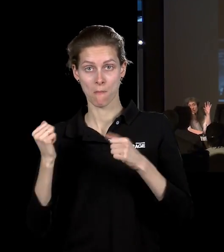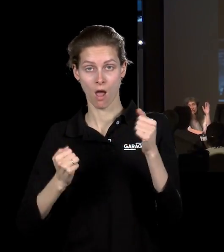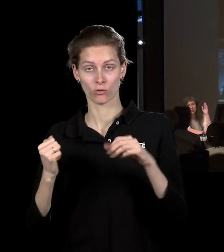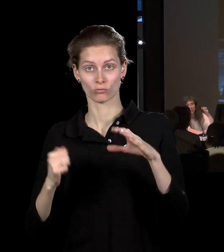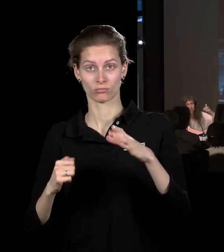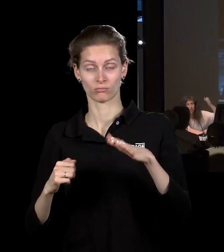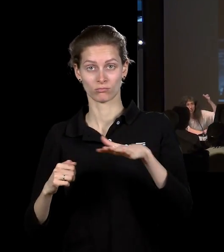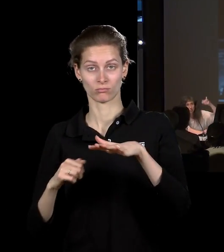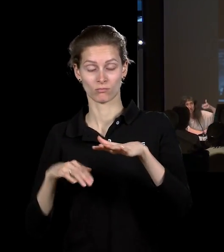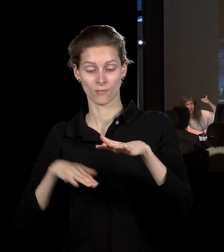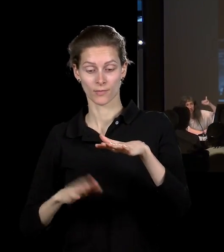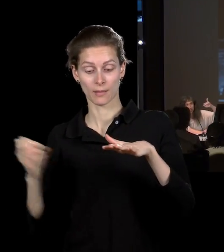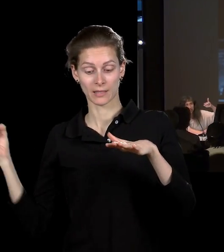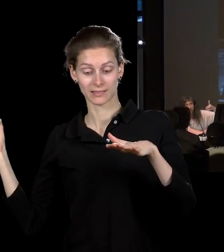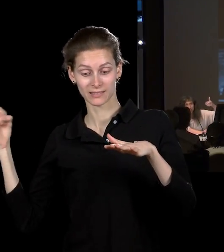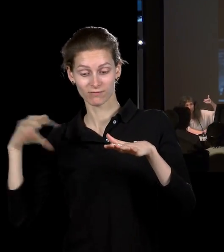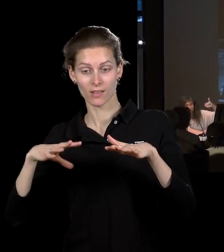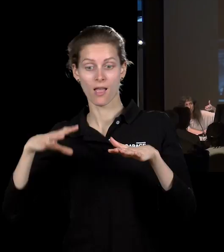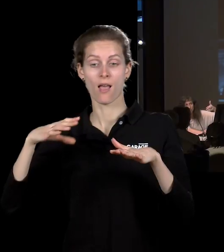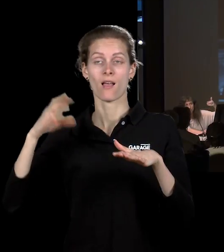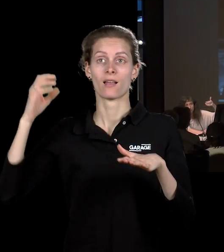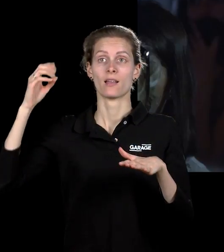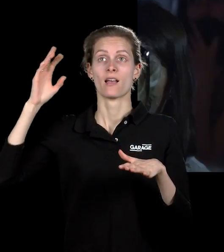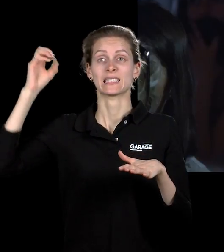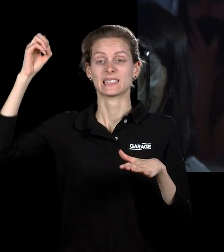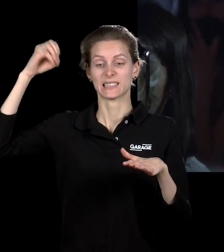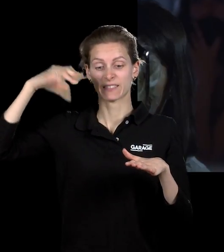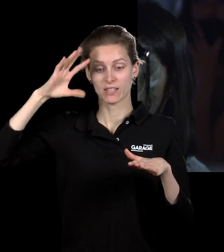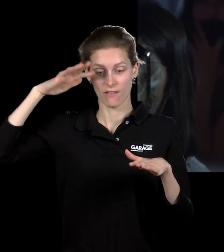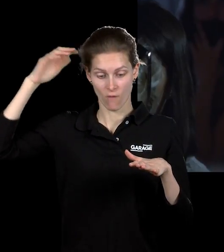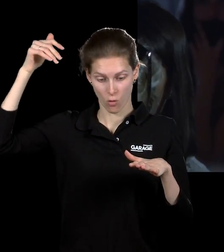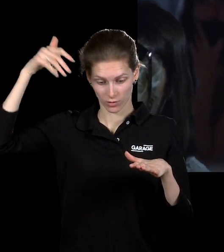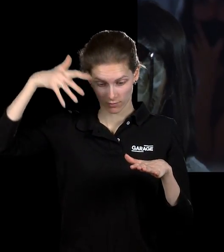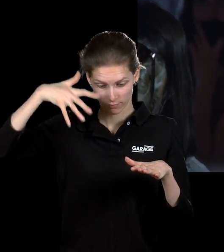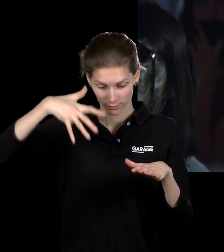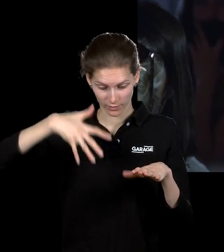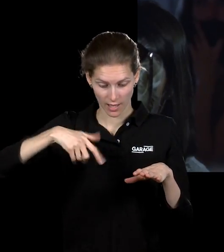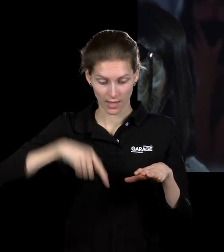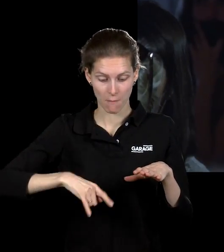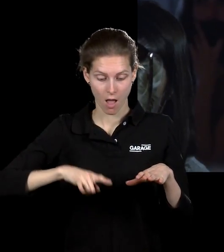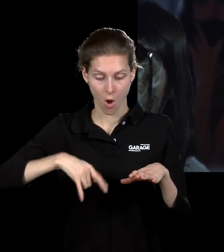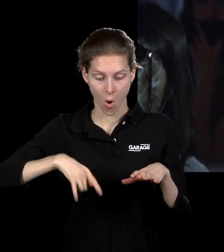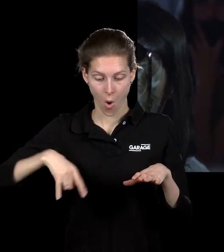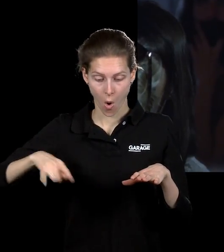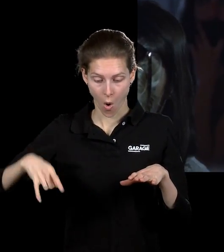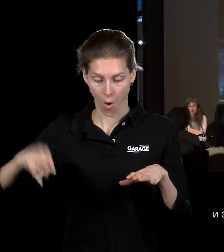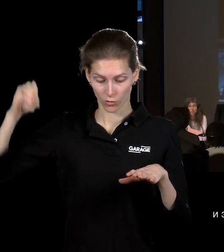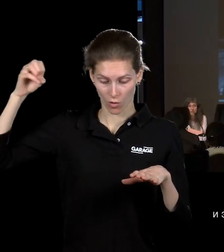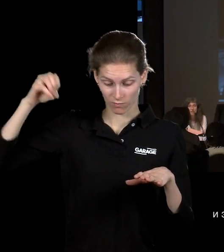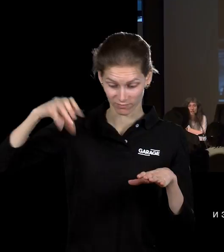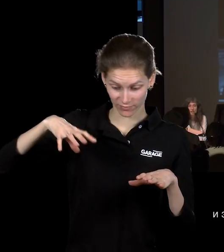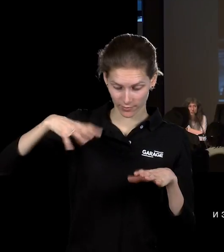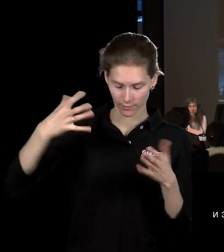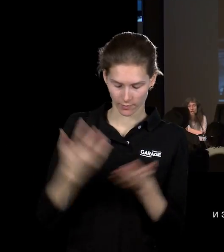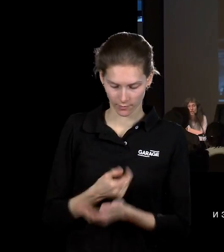подсвечивано пространство, потому что небо и свет падает сквозь эту воду, и сквозь эти самые окна падает в пространство парковки, и как